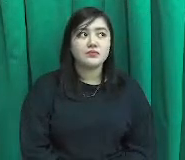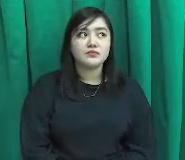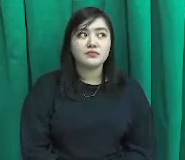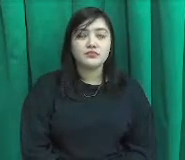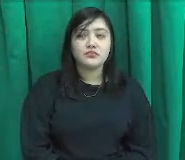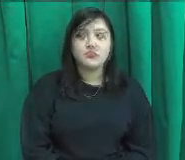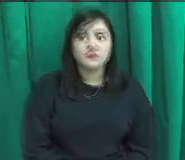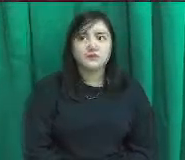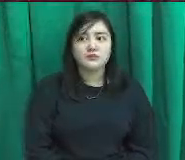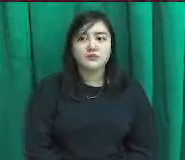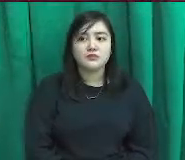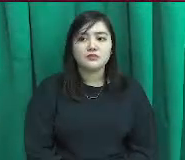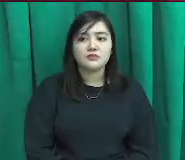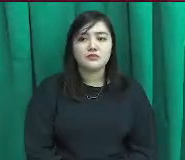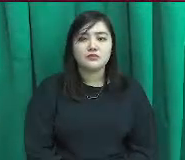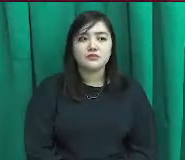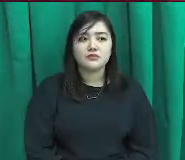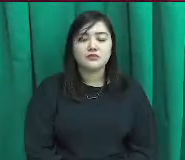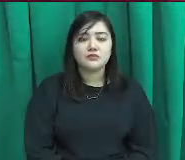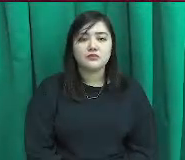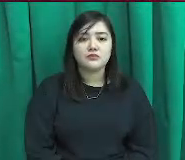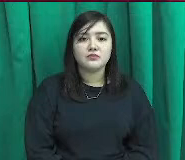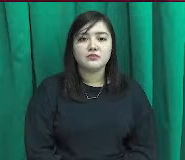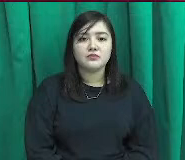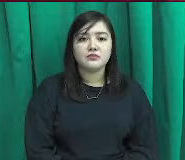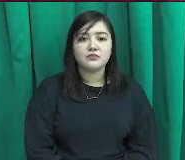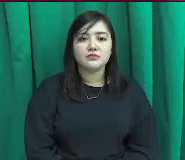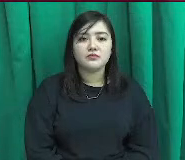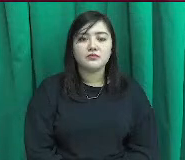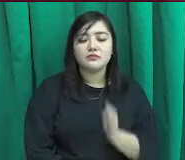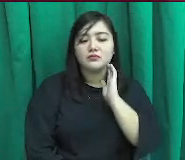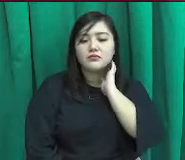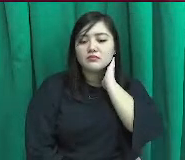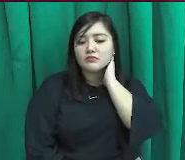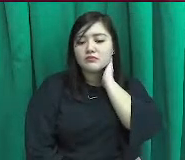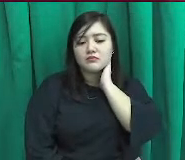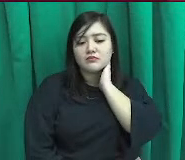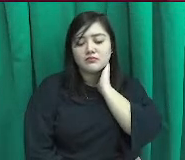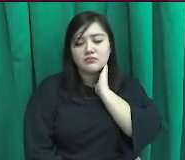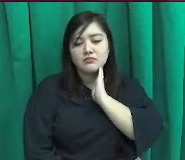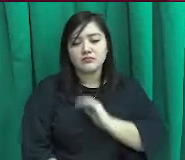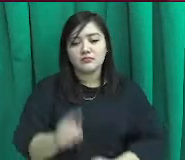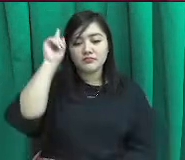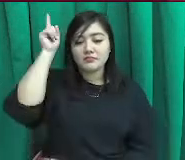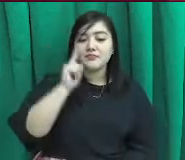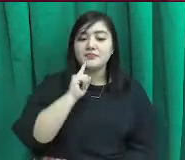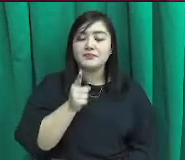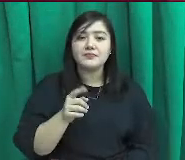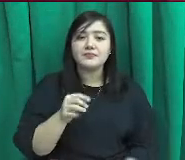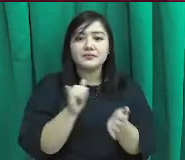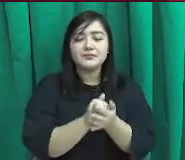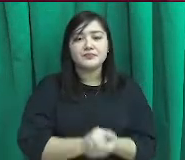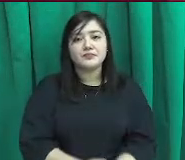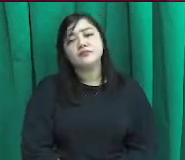maayos at of course sa panalangin ay palagi ko mas effective. Ano sa palagay mo, sir? Tama ka dyan, Brad, kasi tingnan ninyo.